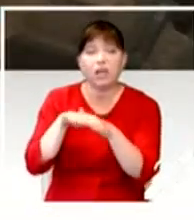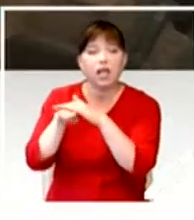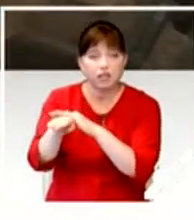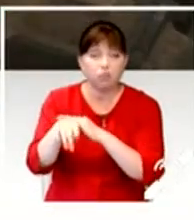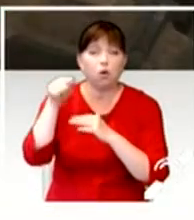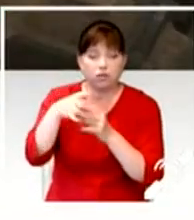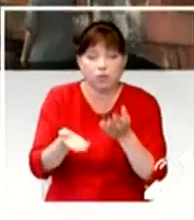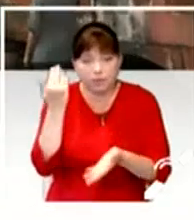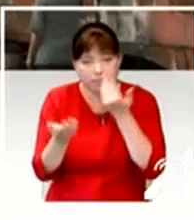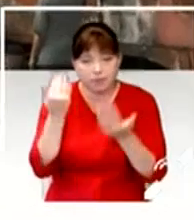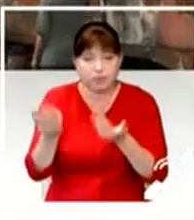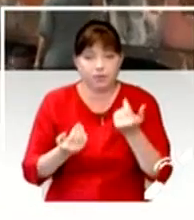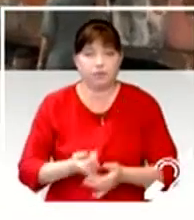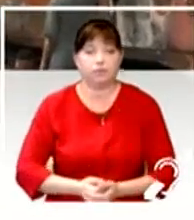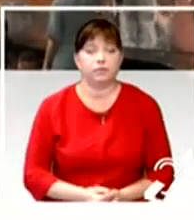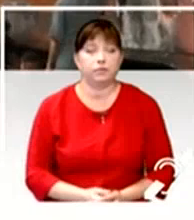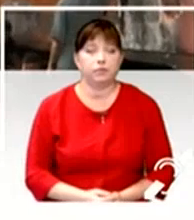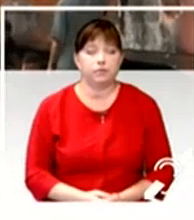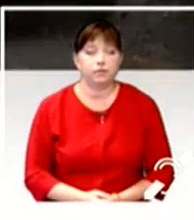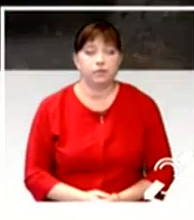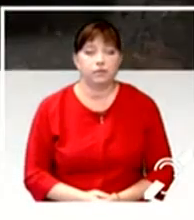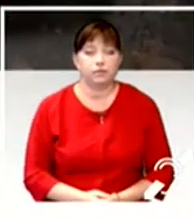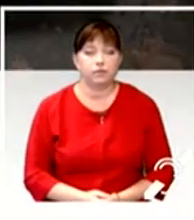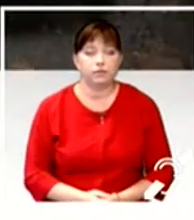Chișinău, unde e dezmembrat.